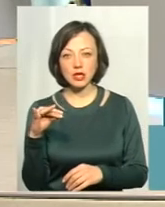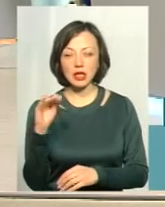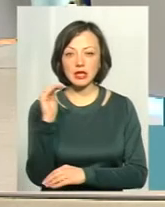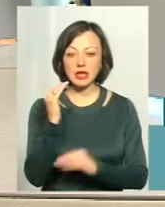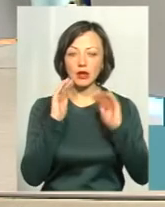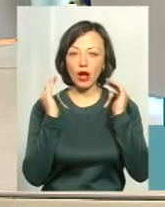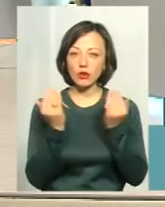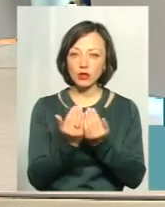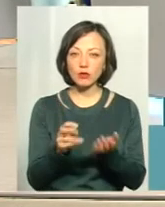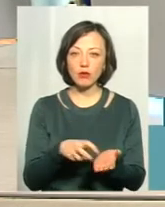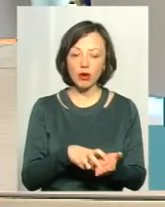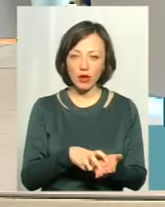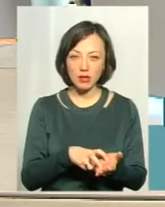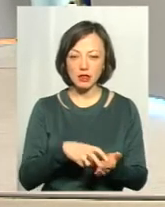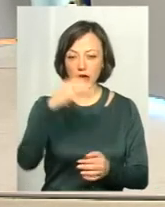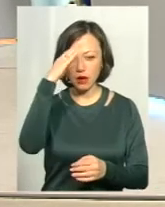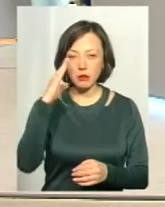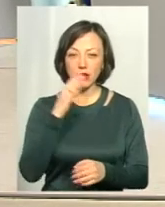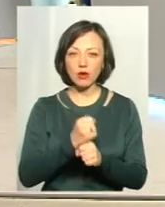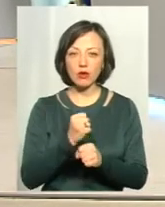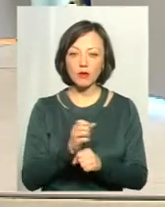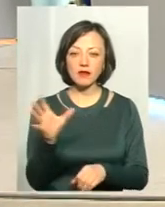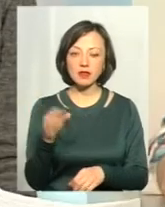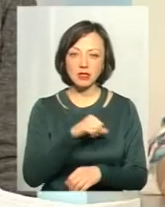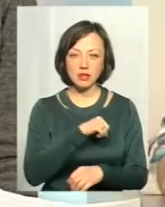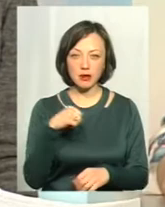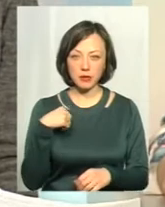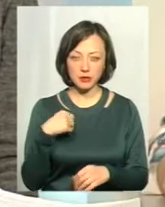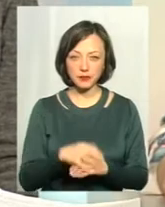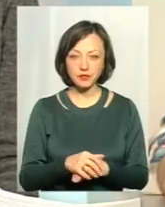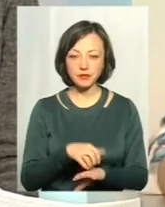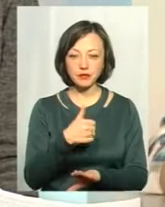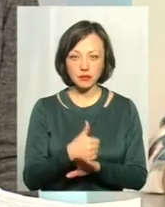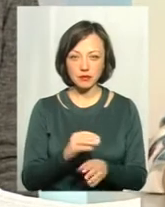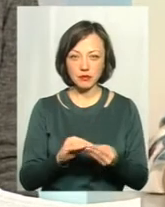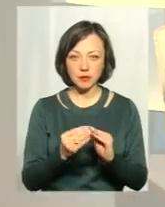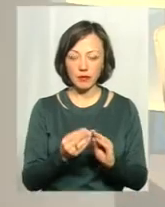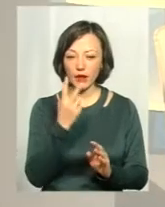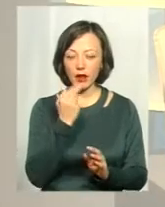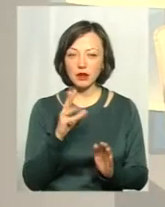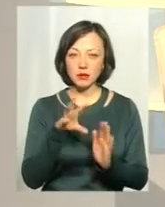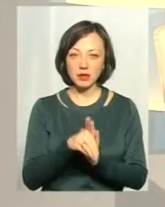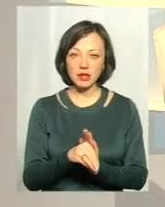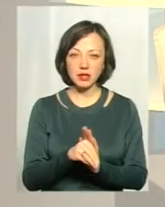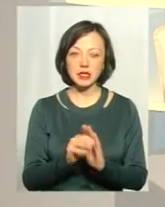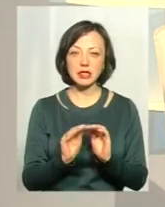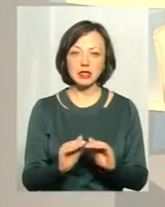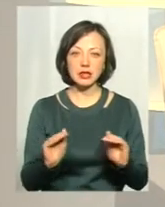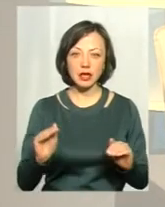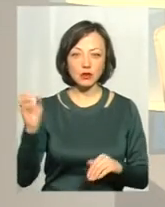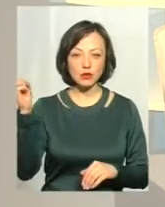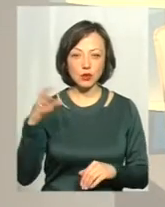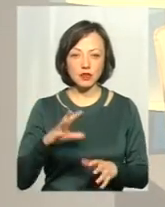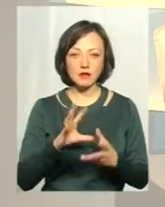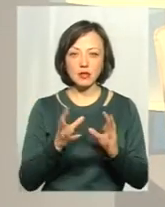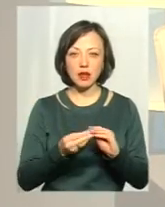аутичну, бояться. Батьки роблять за них все самі. Тобто головна проблема адаптації дітей сонця,